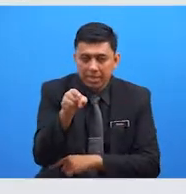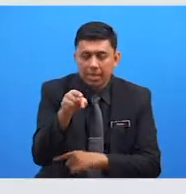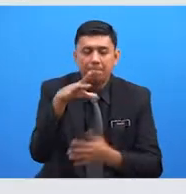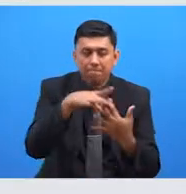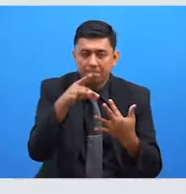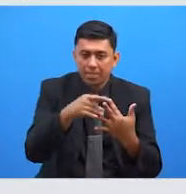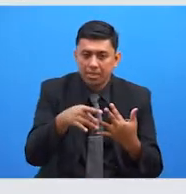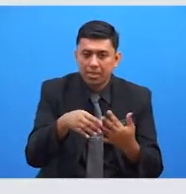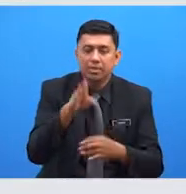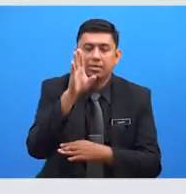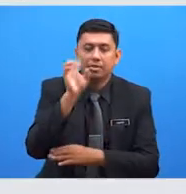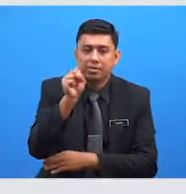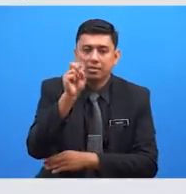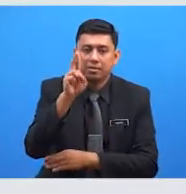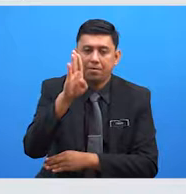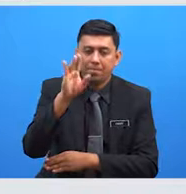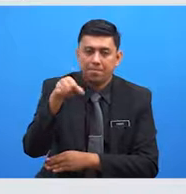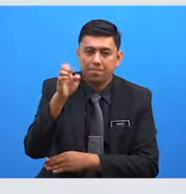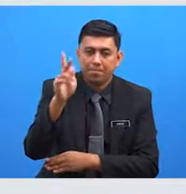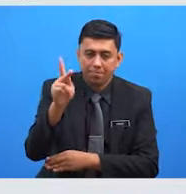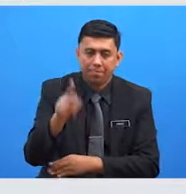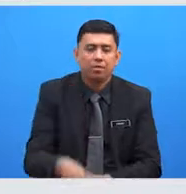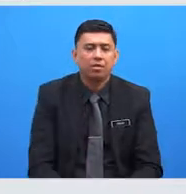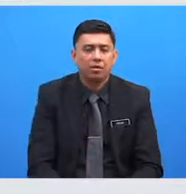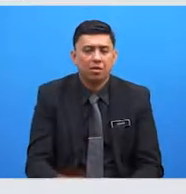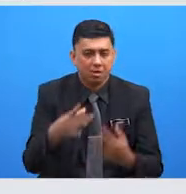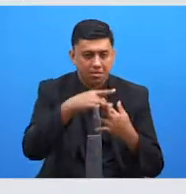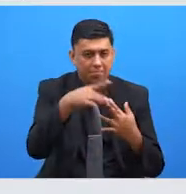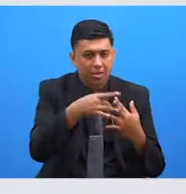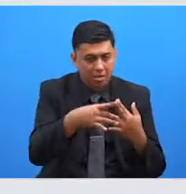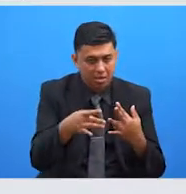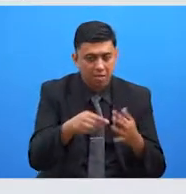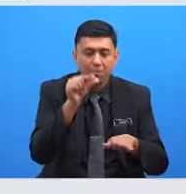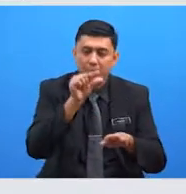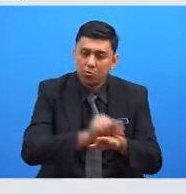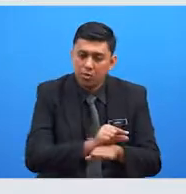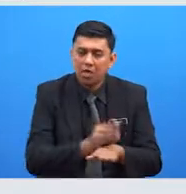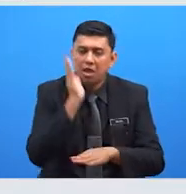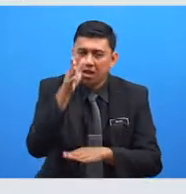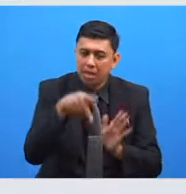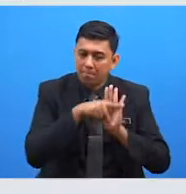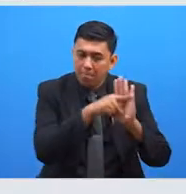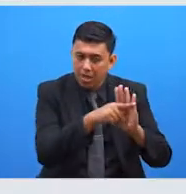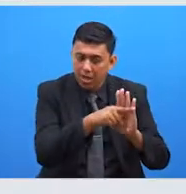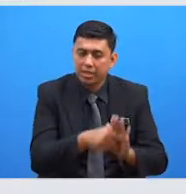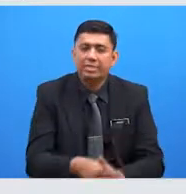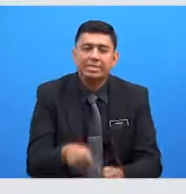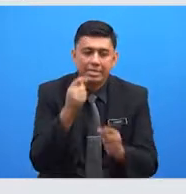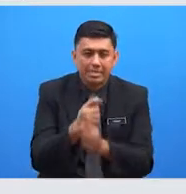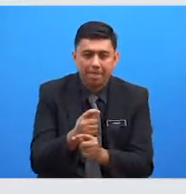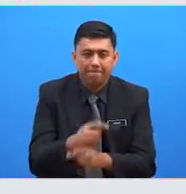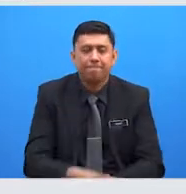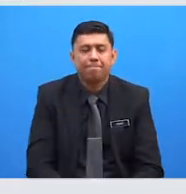pilih subjek. Pilihan pengguna akan dipaparkan dalam ruangan yang telah